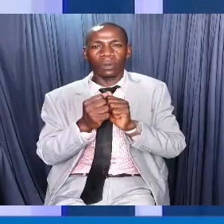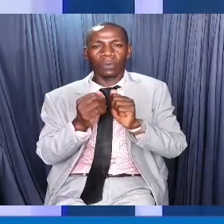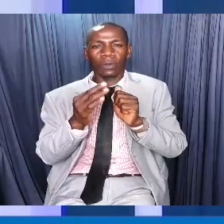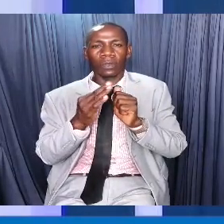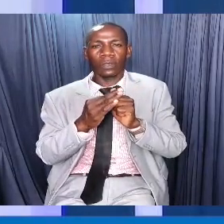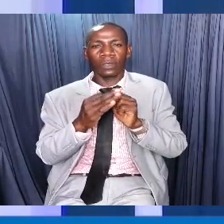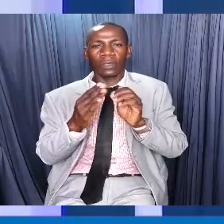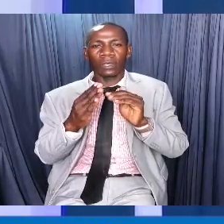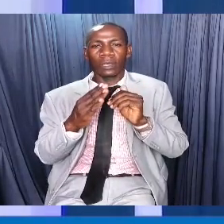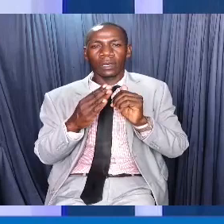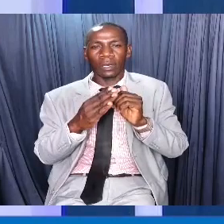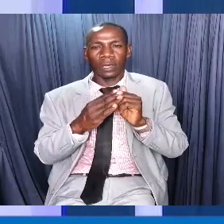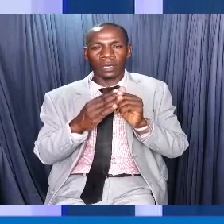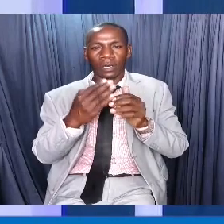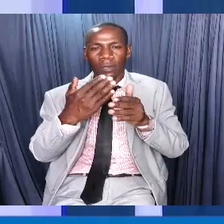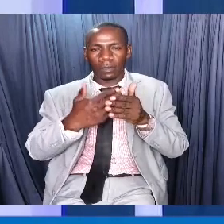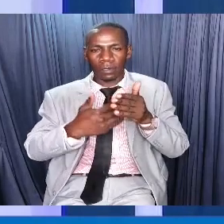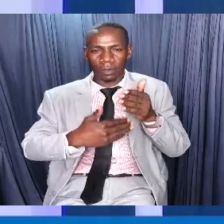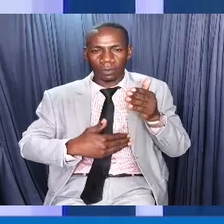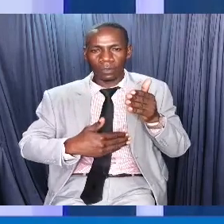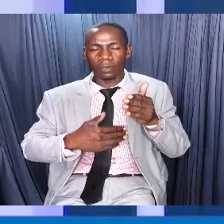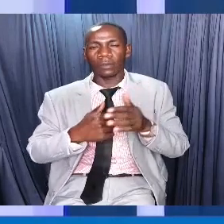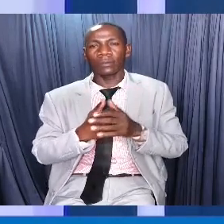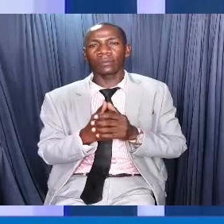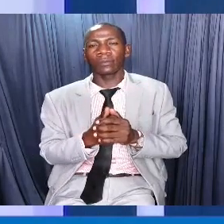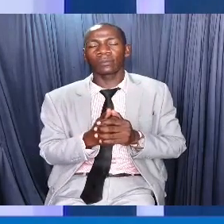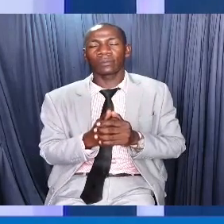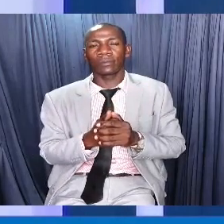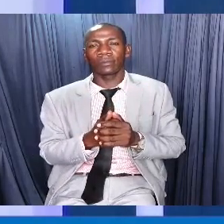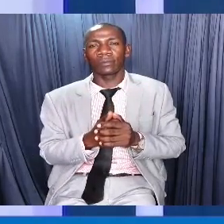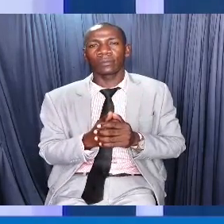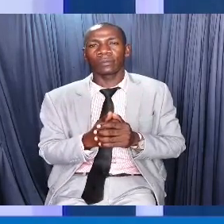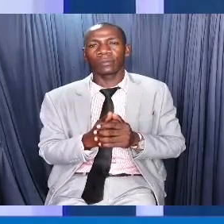9 uteremke hapo chini. Verse 9 go down.